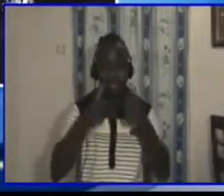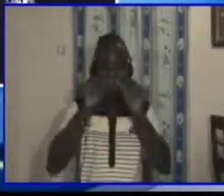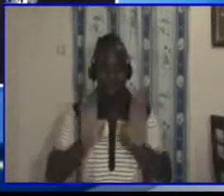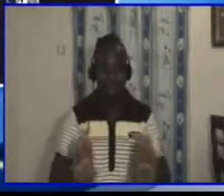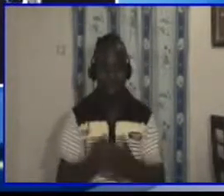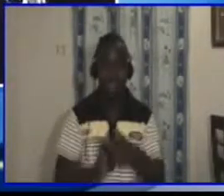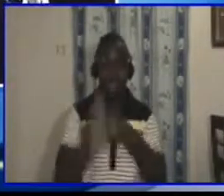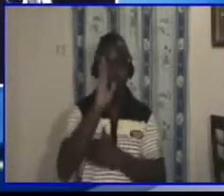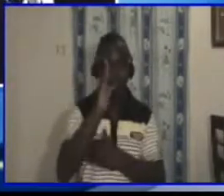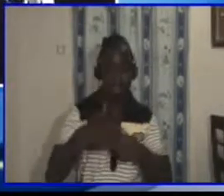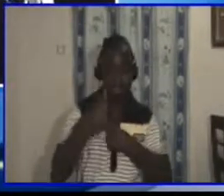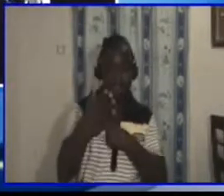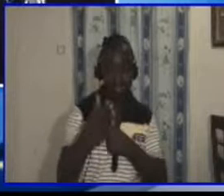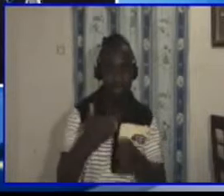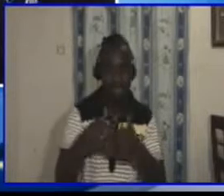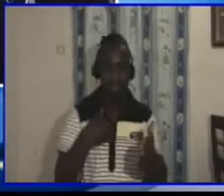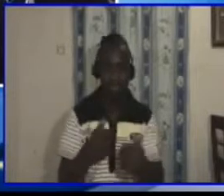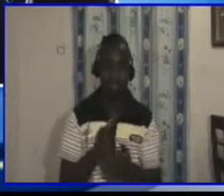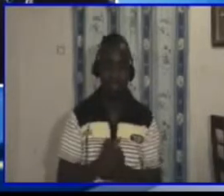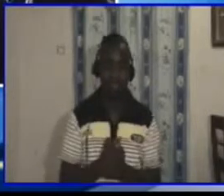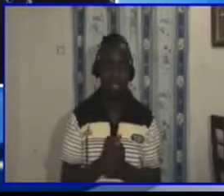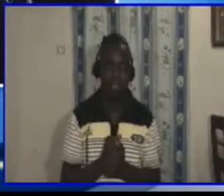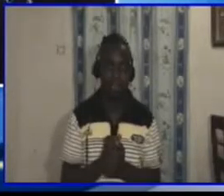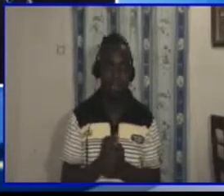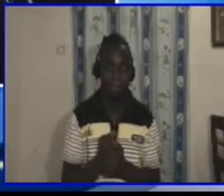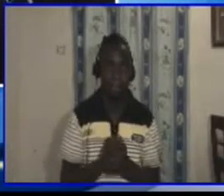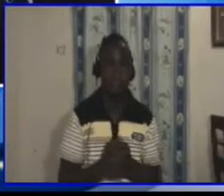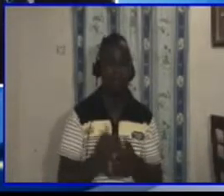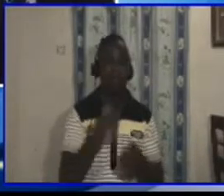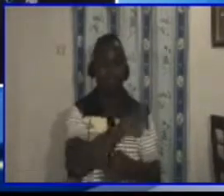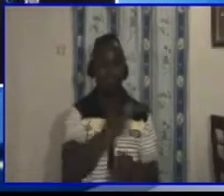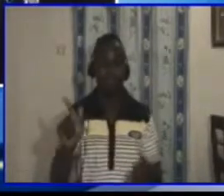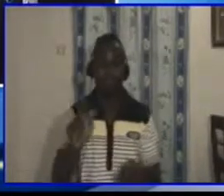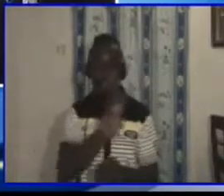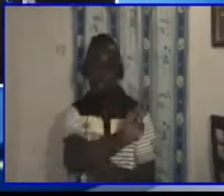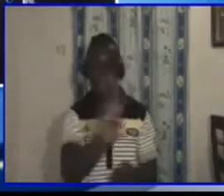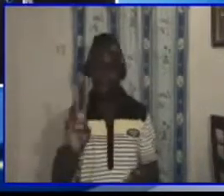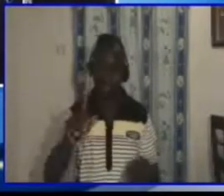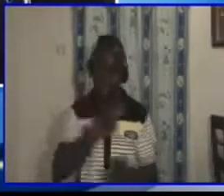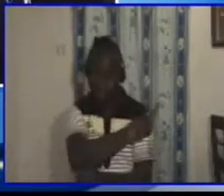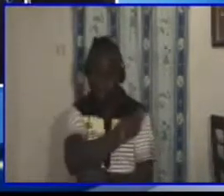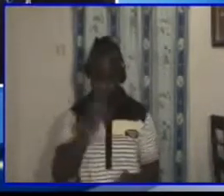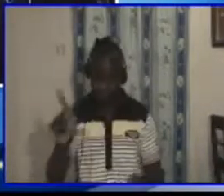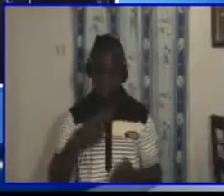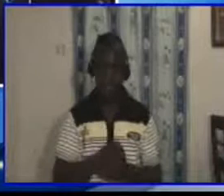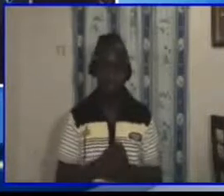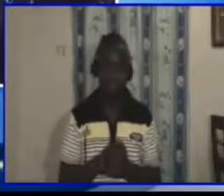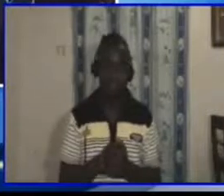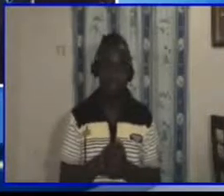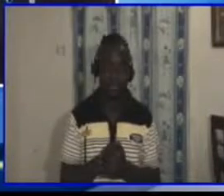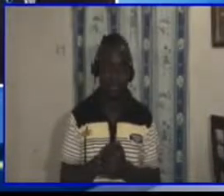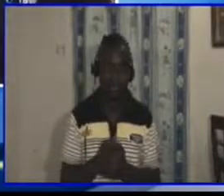ci viene parlato del tempo benedetto che dio manderà prima del ritorno di